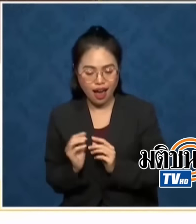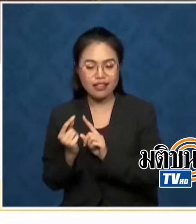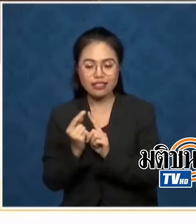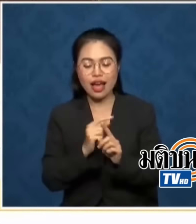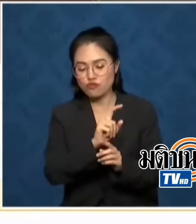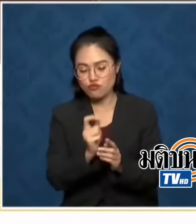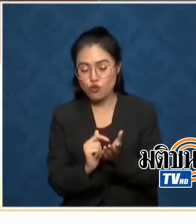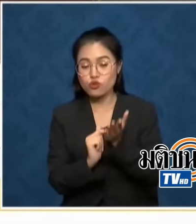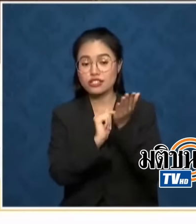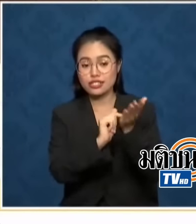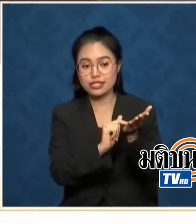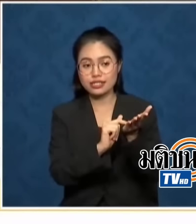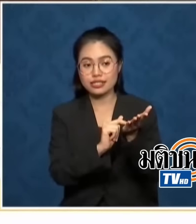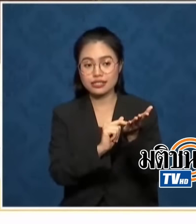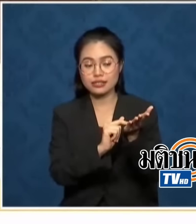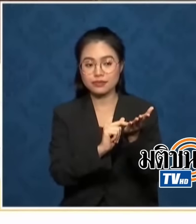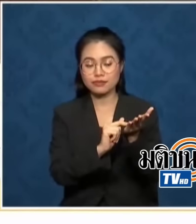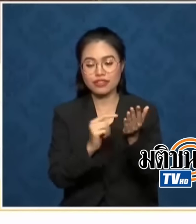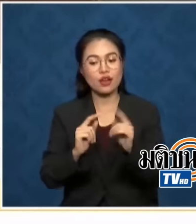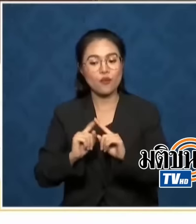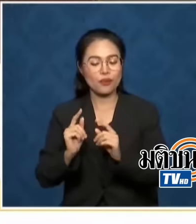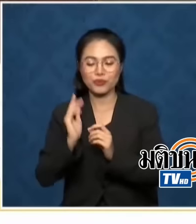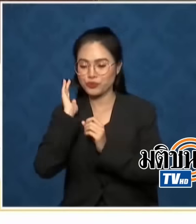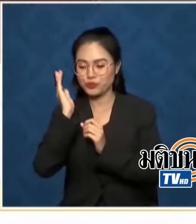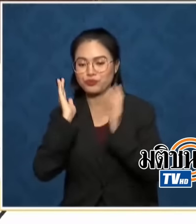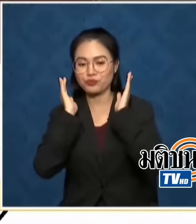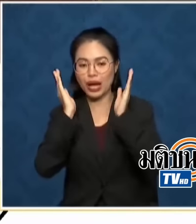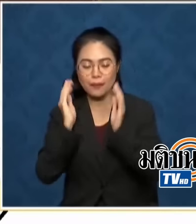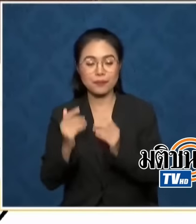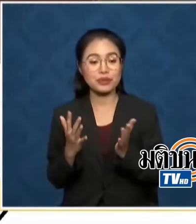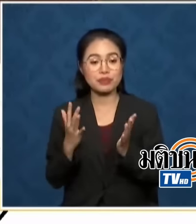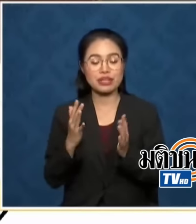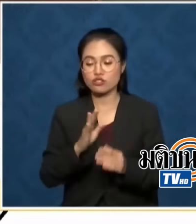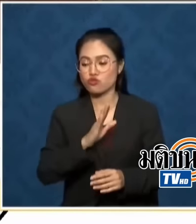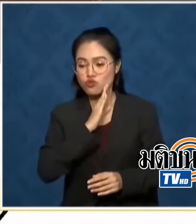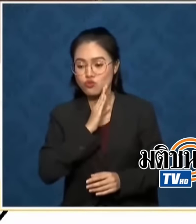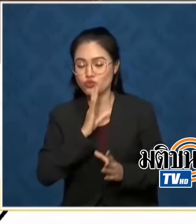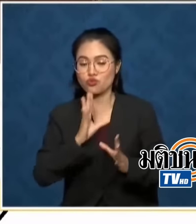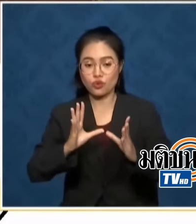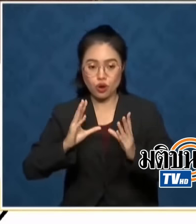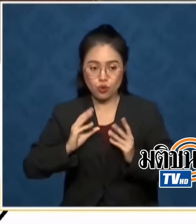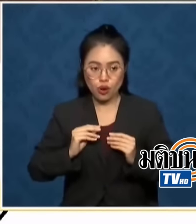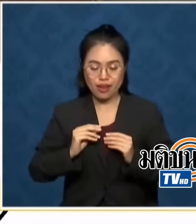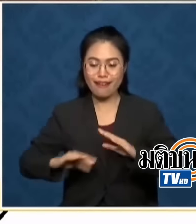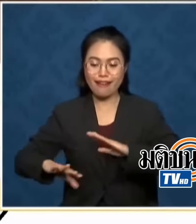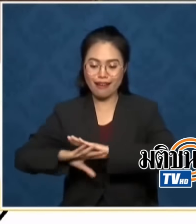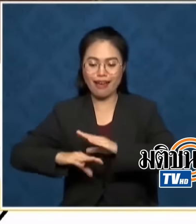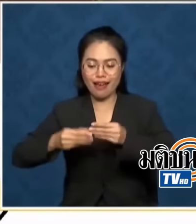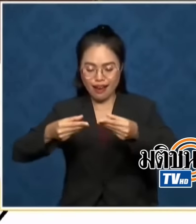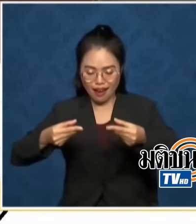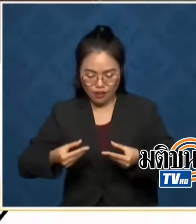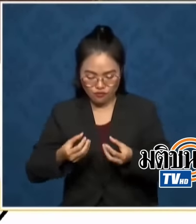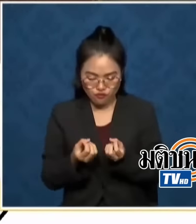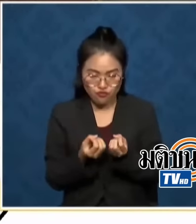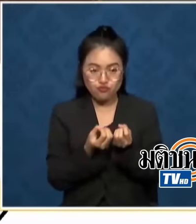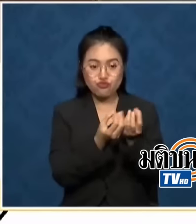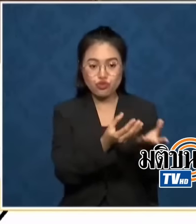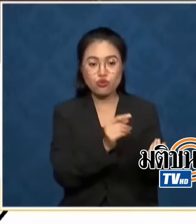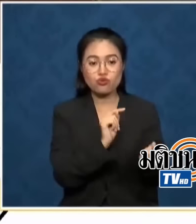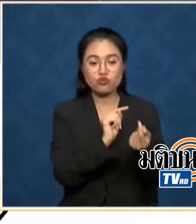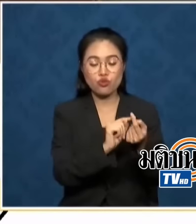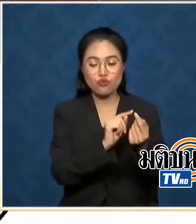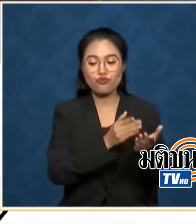รือไม่นะครับโดยไม่มีการอภิปรายซึ่งถ้าเห็นด้วยผมจะได้ส่งรายงานนะครับและข้อสังเกตไปยังคณะรัฐมน